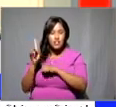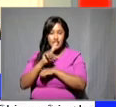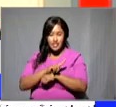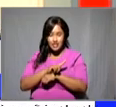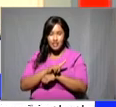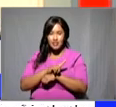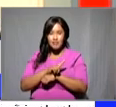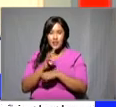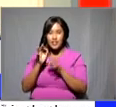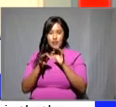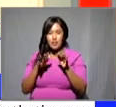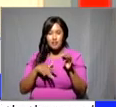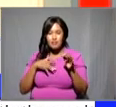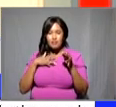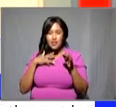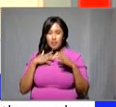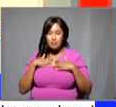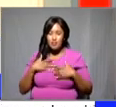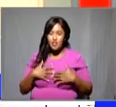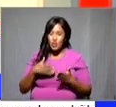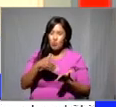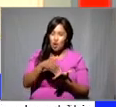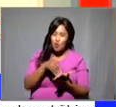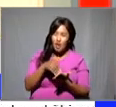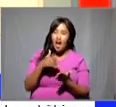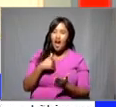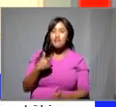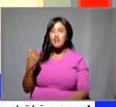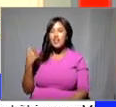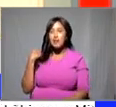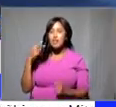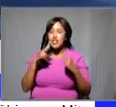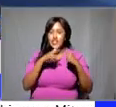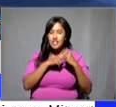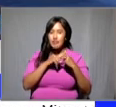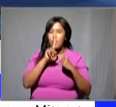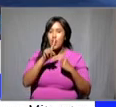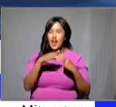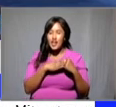14 waigua mwire waku ni urathi uguo kihotekagirira kwina namba ugire ni